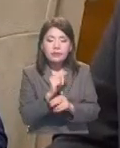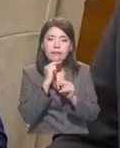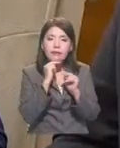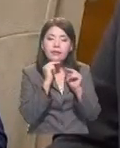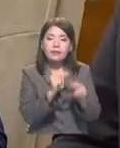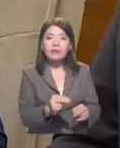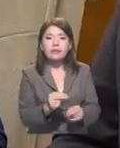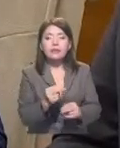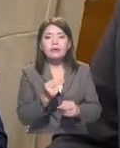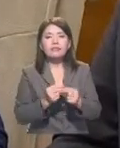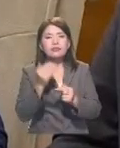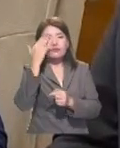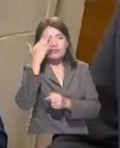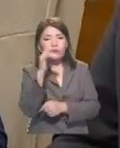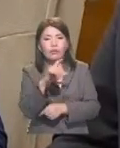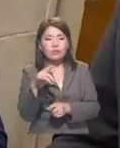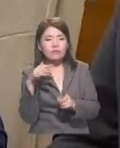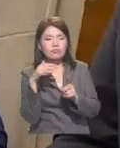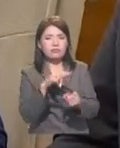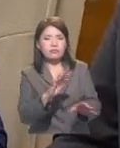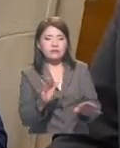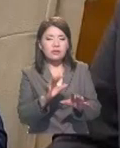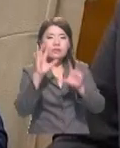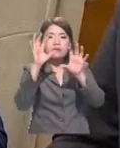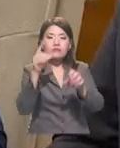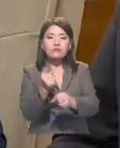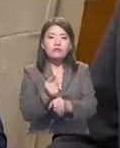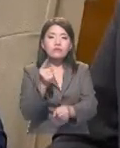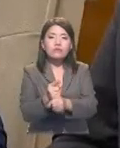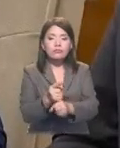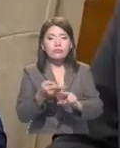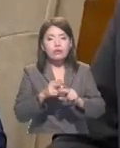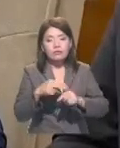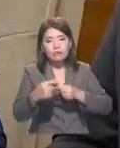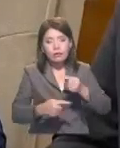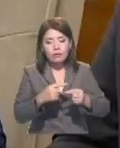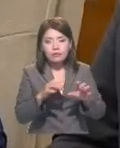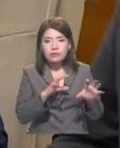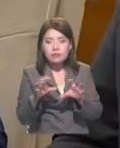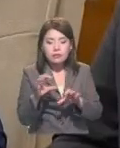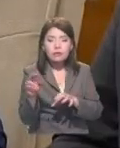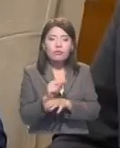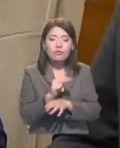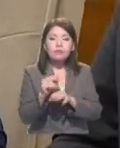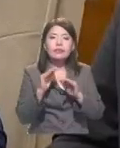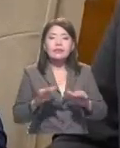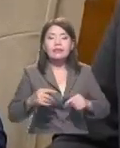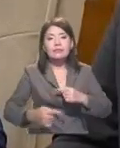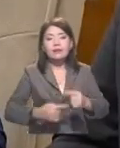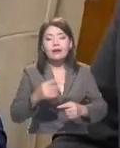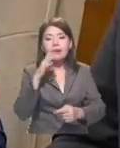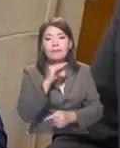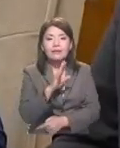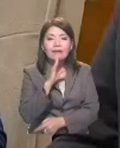жат ағымдардың шабуылына заңмен тыйым салғанда ғана өнегелі ұрпақ тәрбиелей аламыз. Ұл қыздарымызды